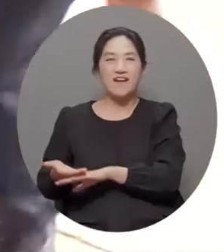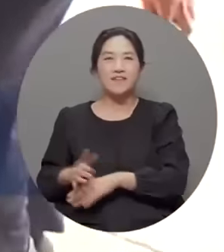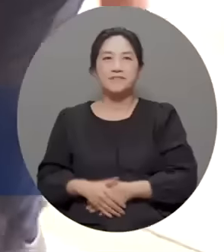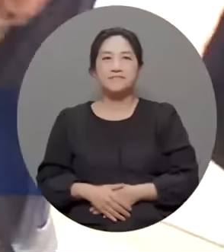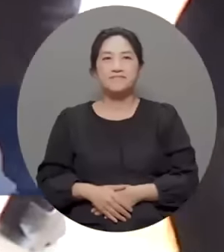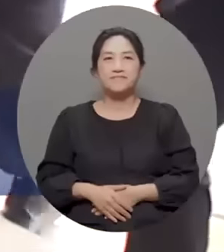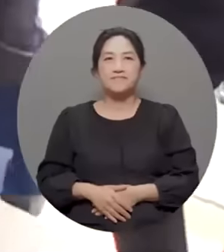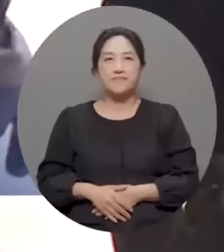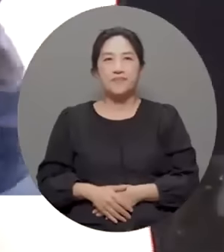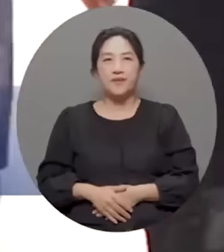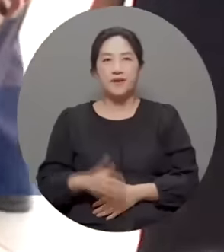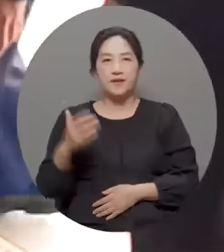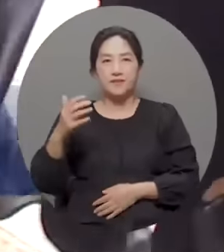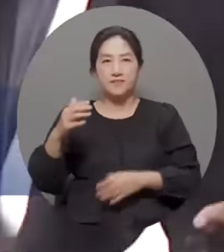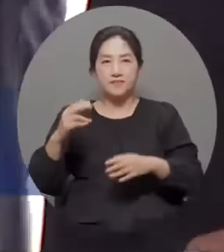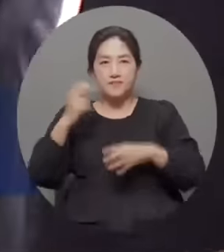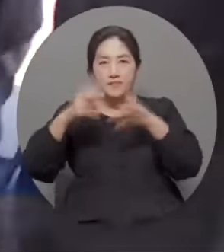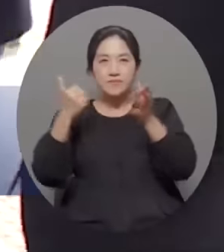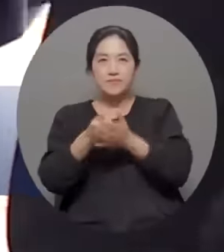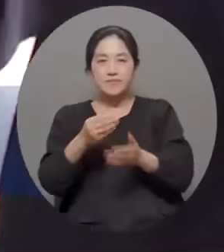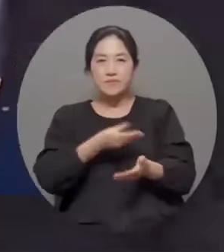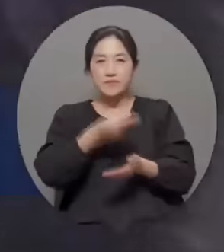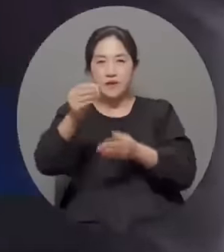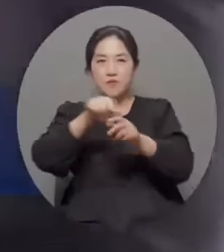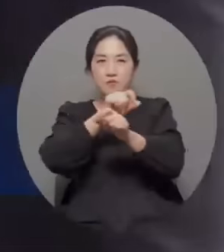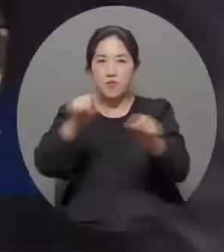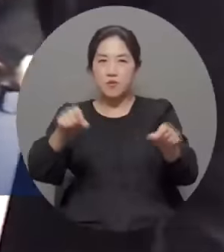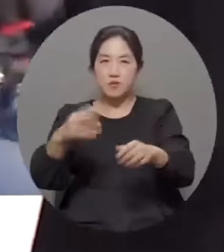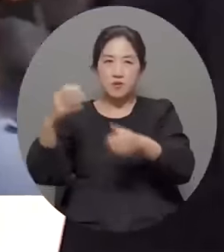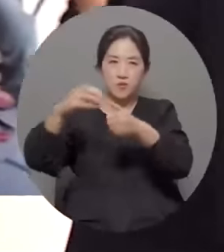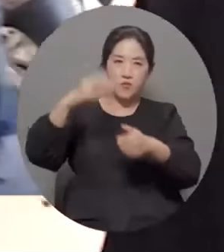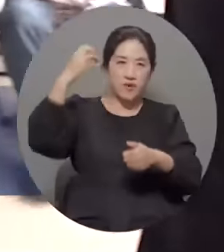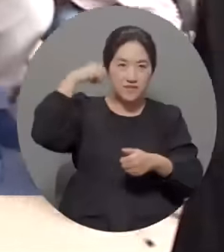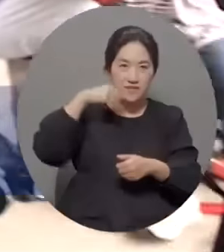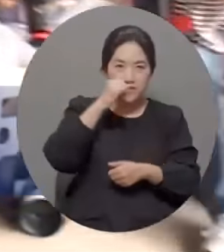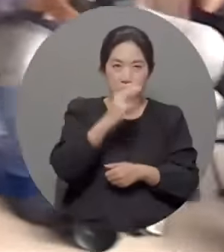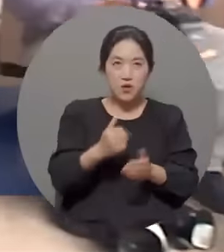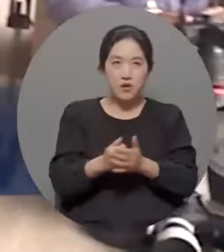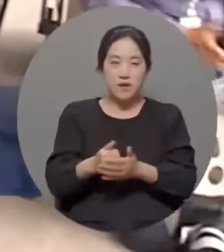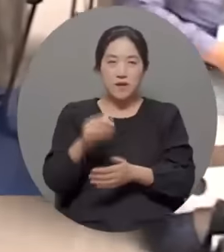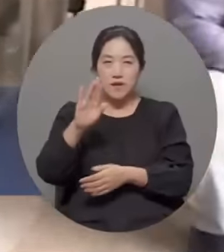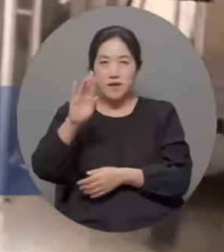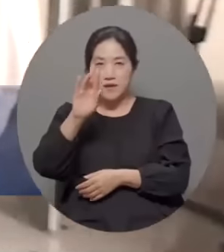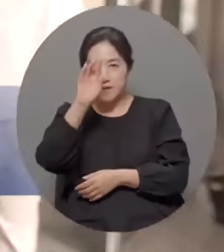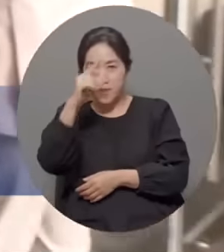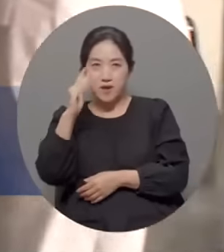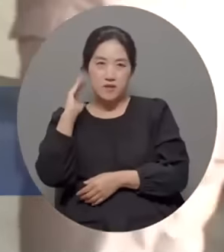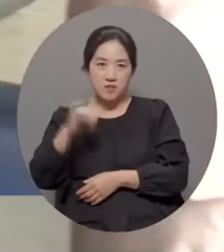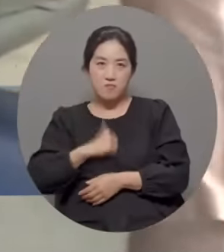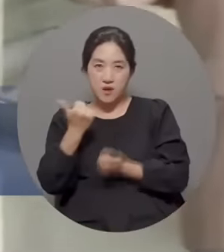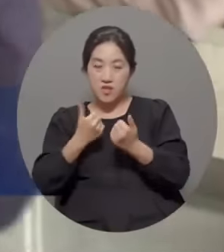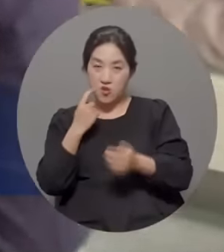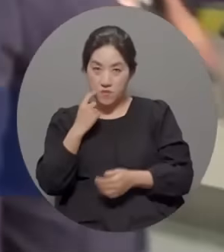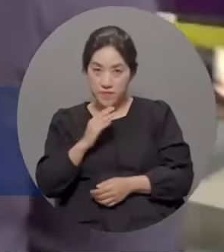장관, 이첩 보류 지시 외압이라고 생각하셨습니까? 박정훈 대령 경로 주장은 거짓이라고 보시나요?